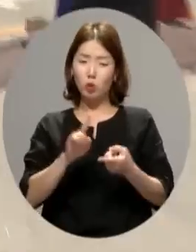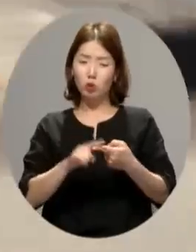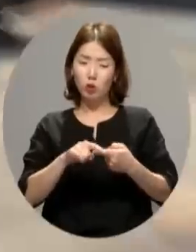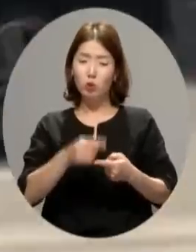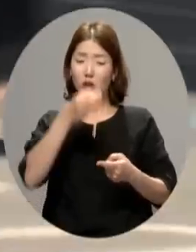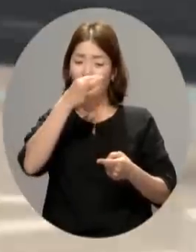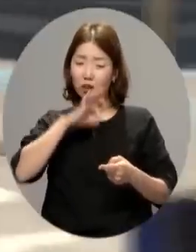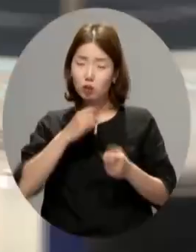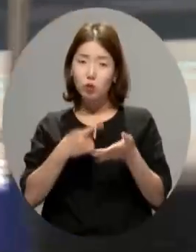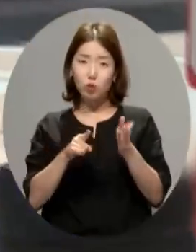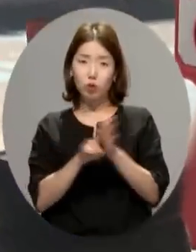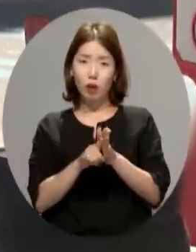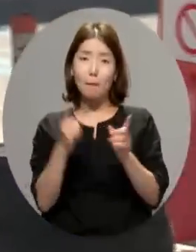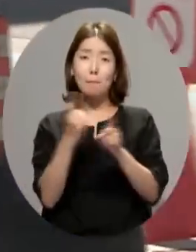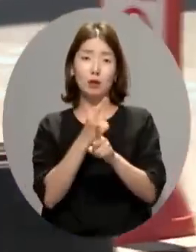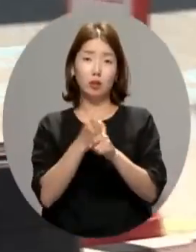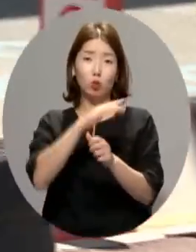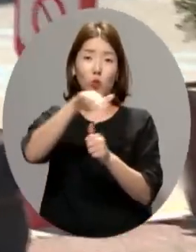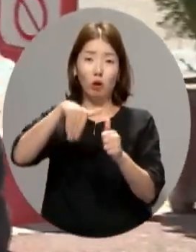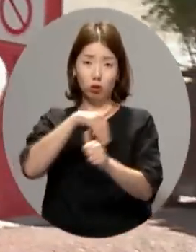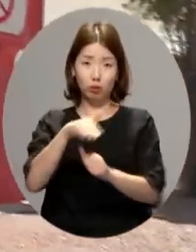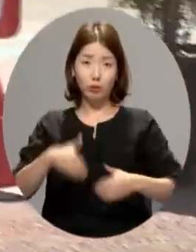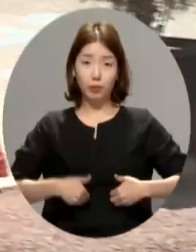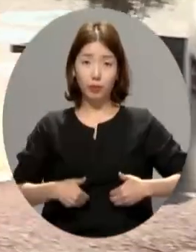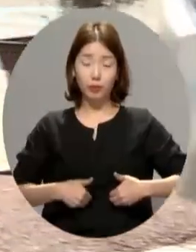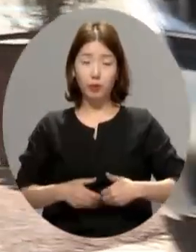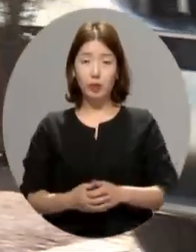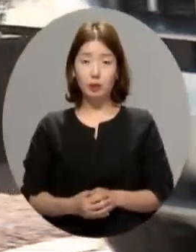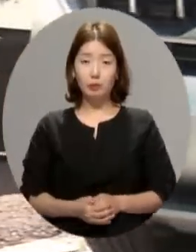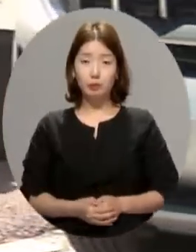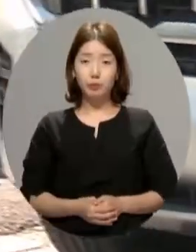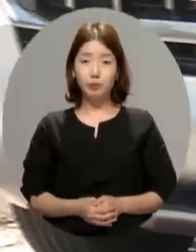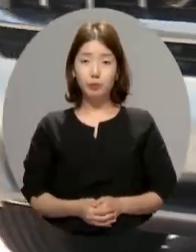실효성 있는 대책이 요구되고 있습니다. MBC 뉴스 이주연입니다.